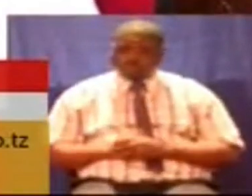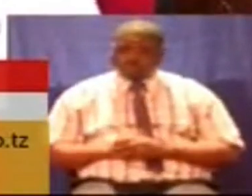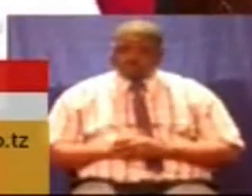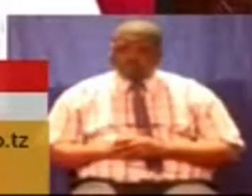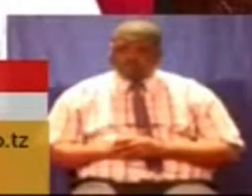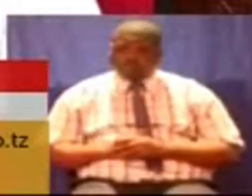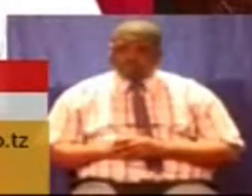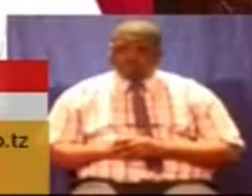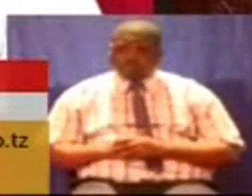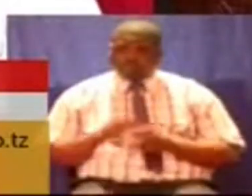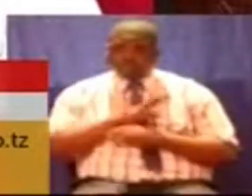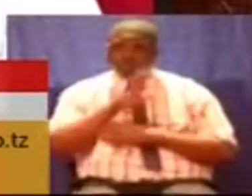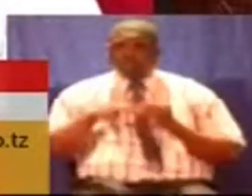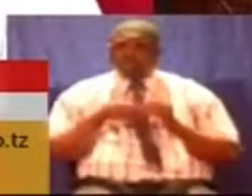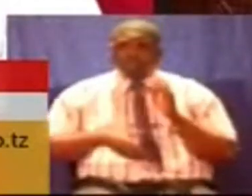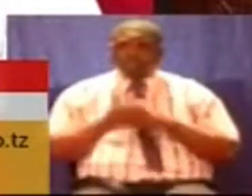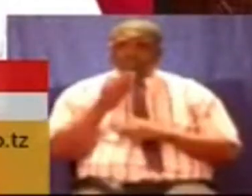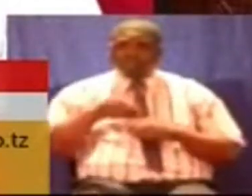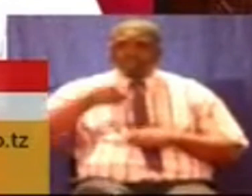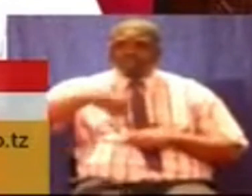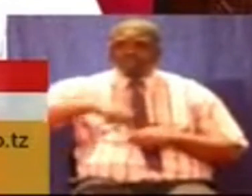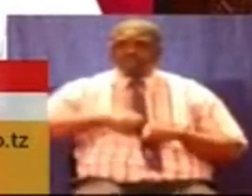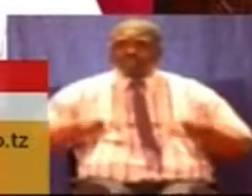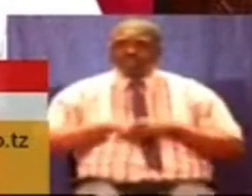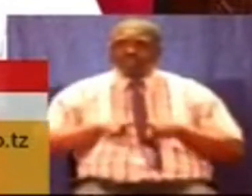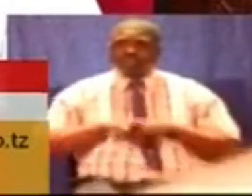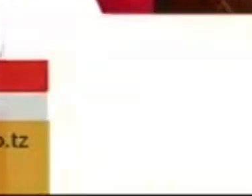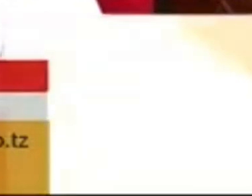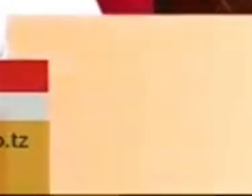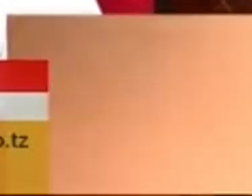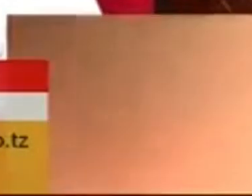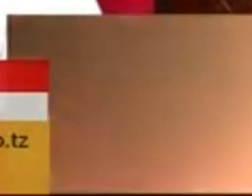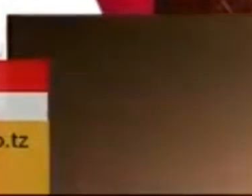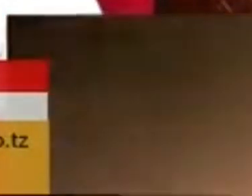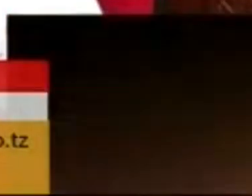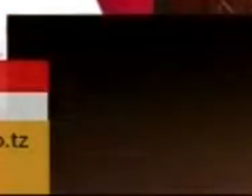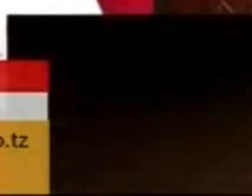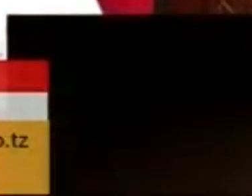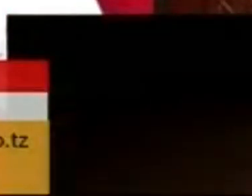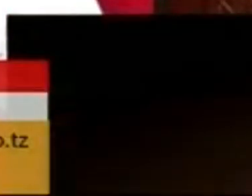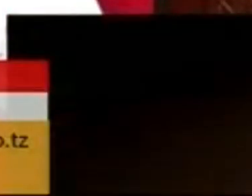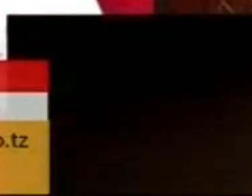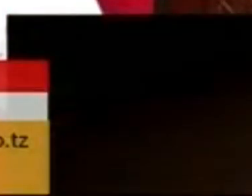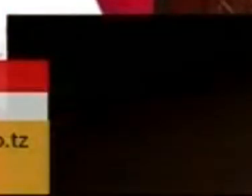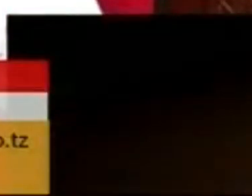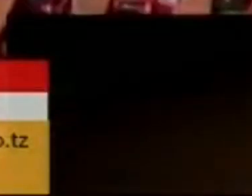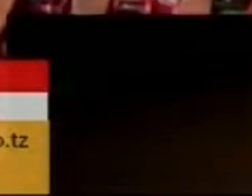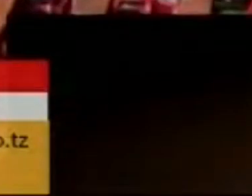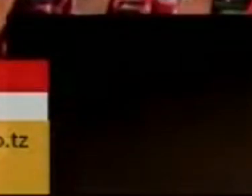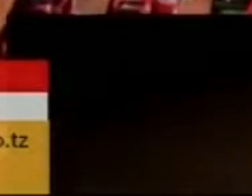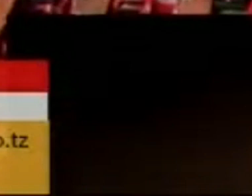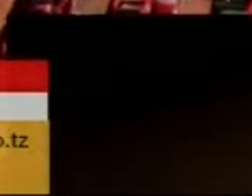Yote ni mapito na sisi ni ndugu zako. Tuko pamoja Biziki.